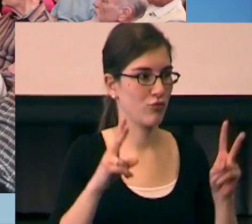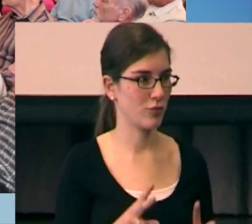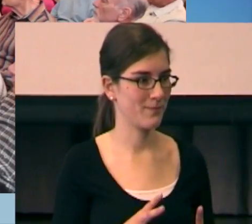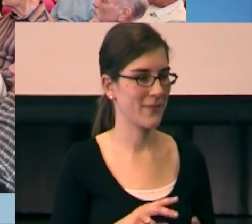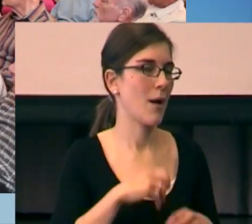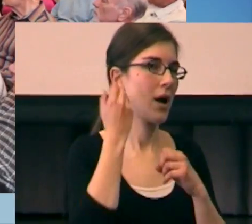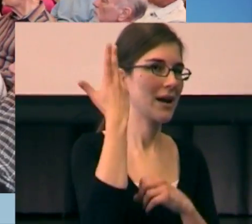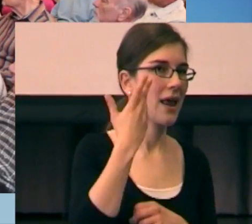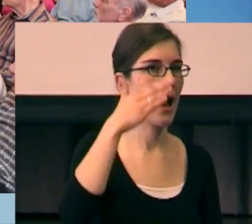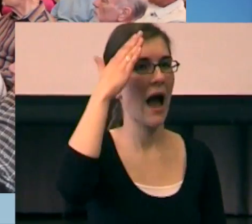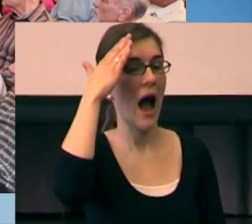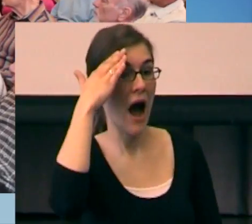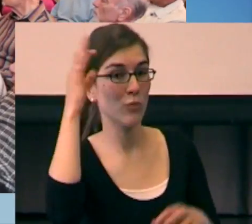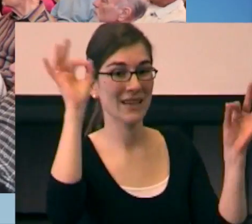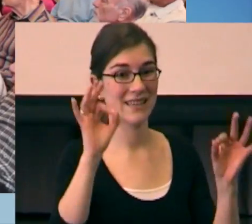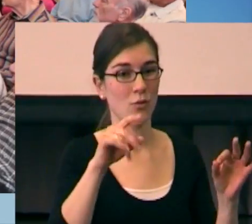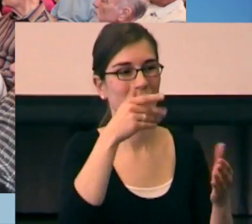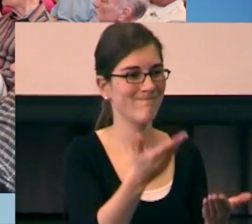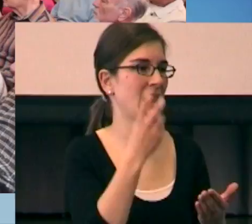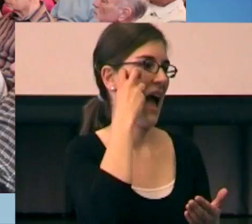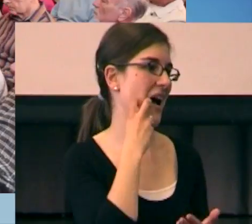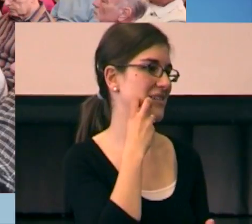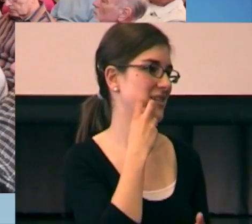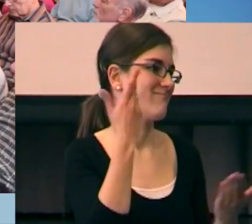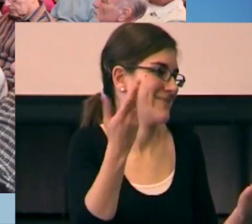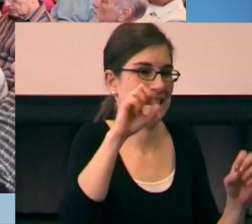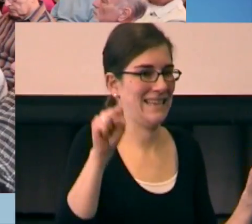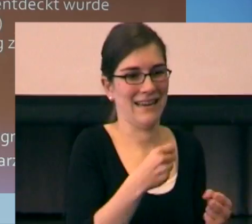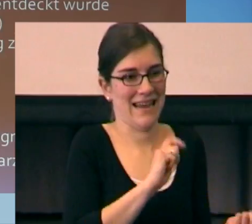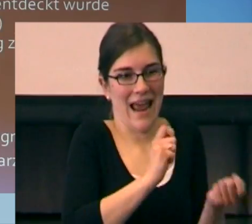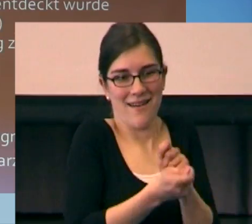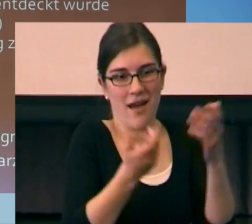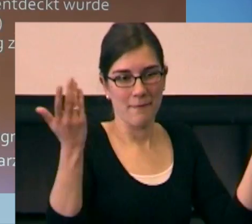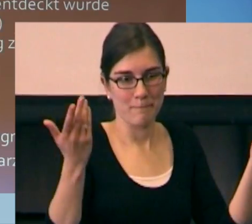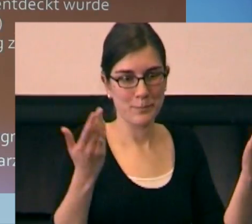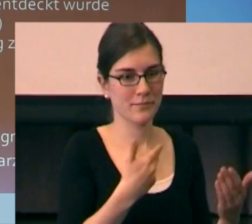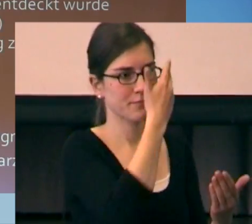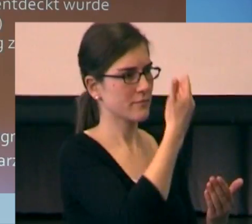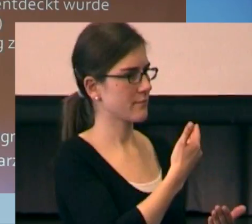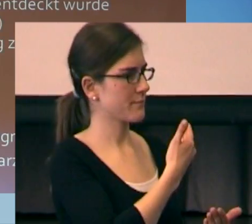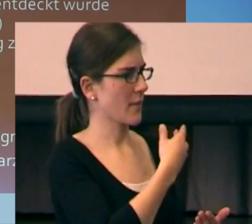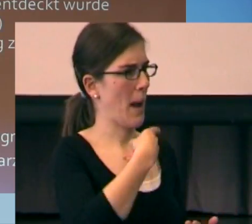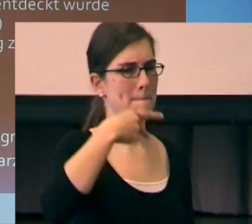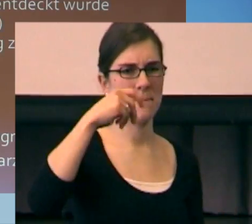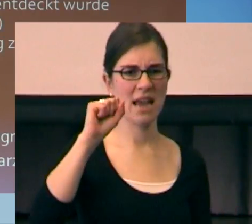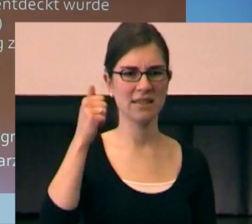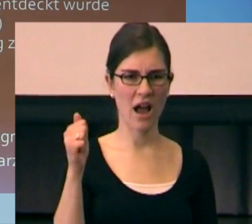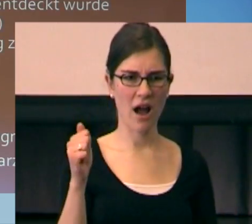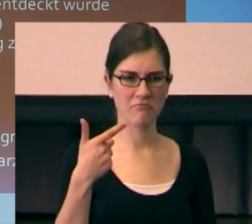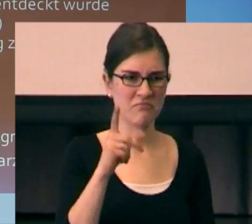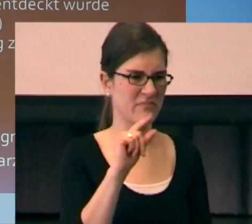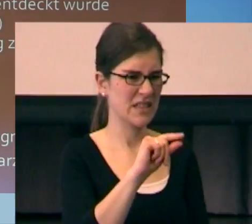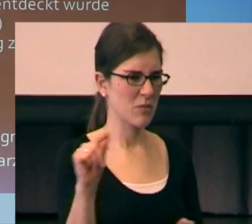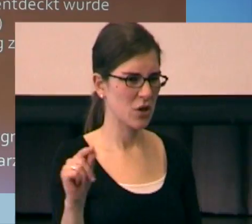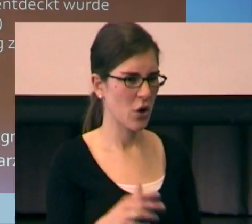Hauptrisiko ist das Alter. Und da können wir in der Regel nichts machen. Was ist PSA? PSA hat eine ganz interessante Geschichte.